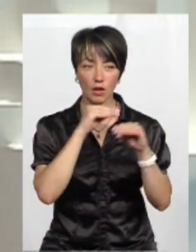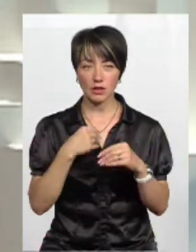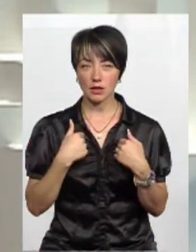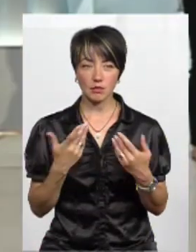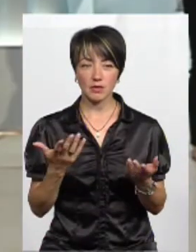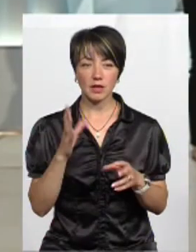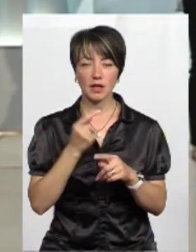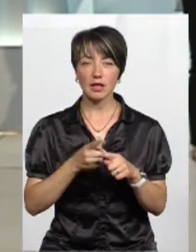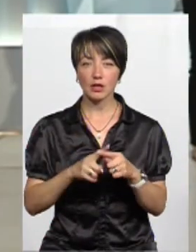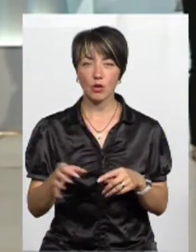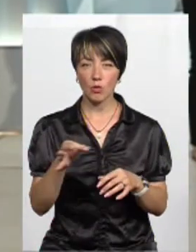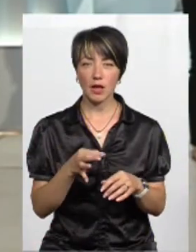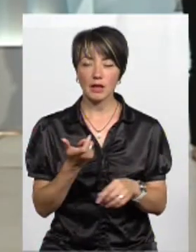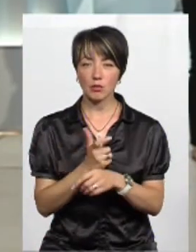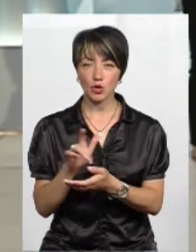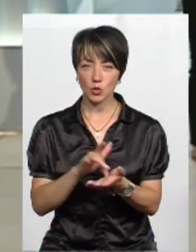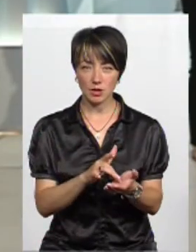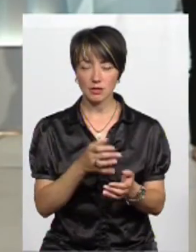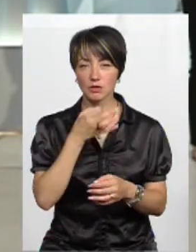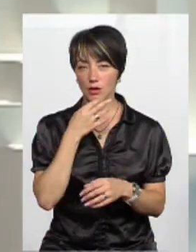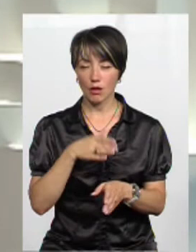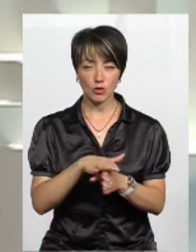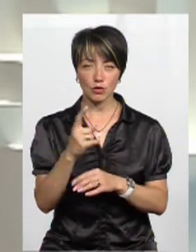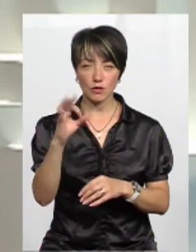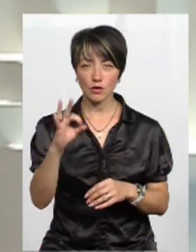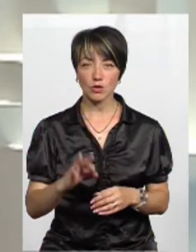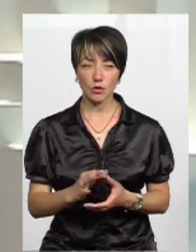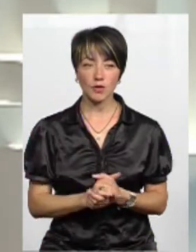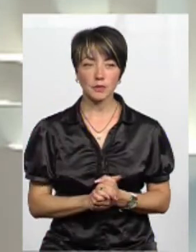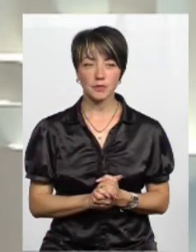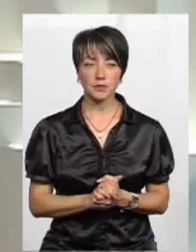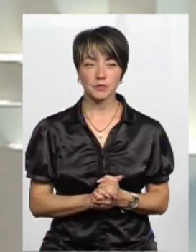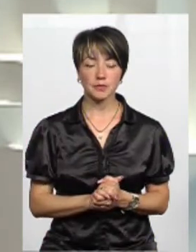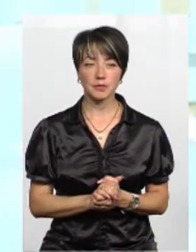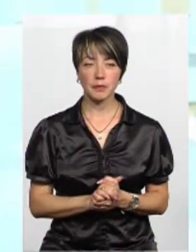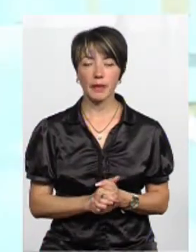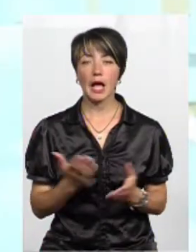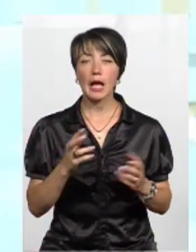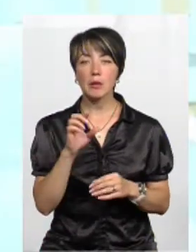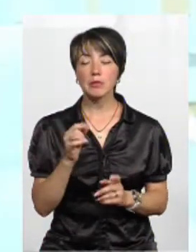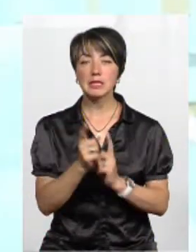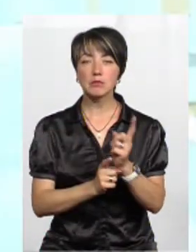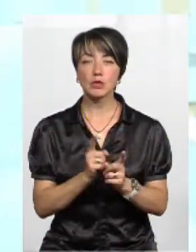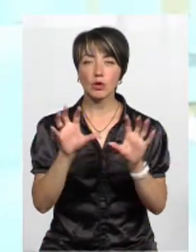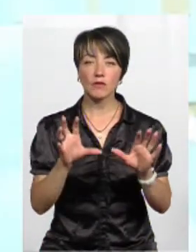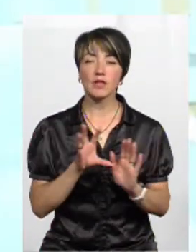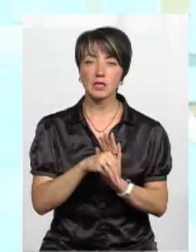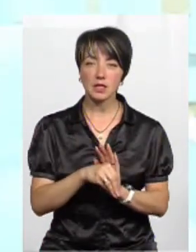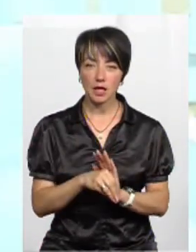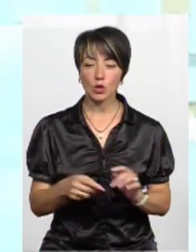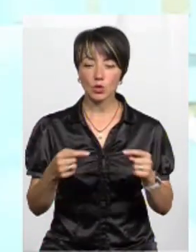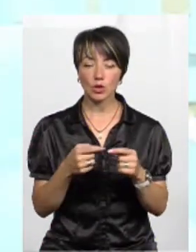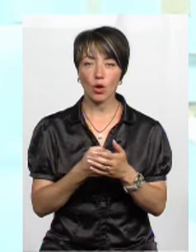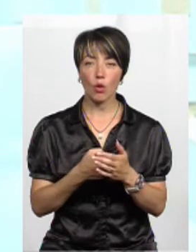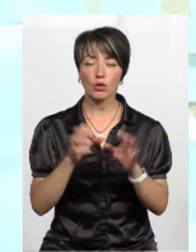вдалося. І нам через це наша область стане більш туристично привабливою. Абсолютно. Тому, абсолютно. А які б зміни до законодавства внесли, от саме